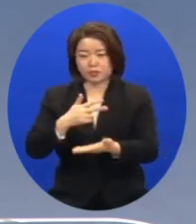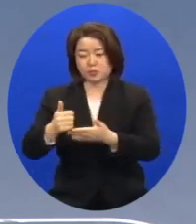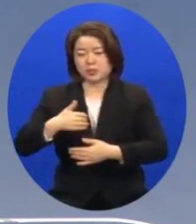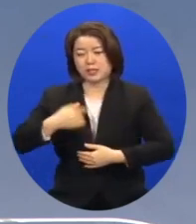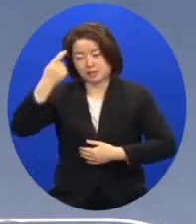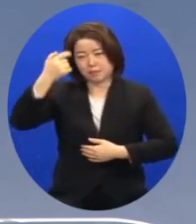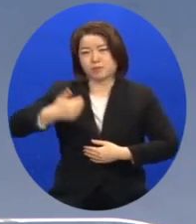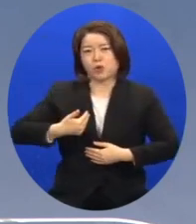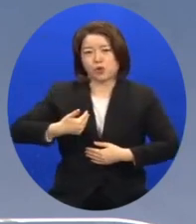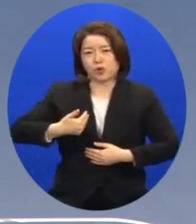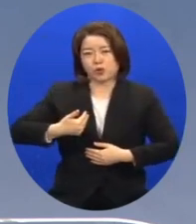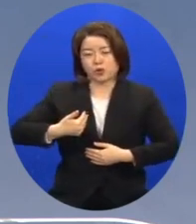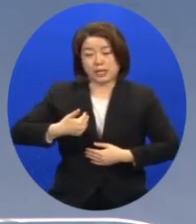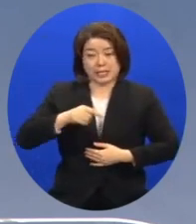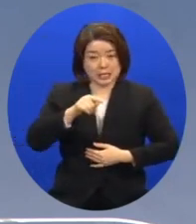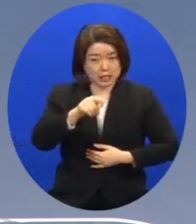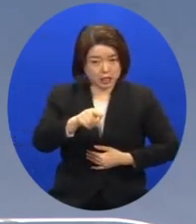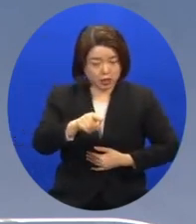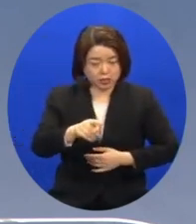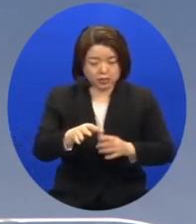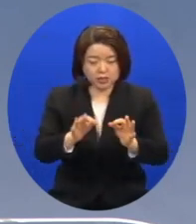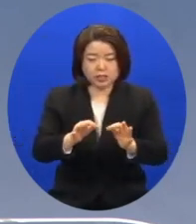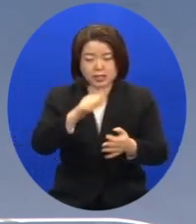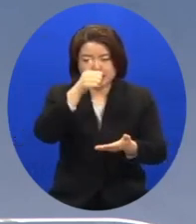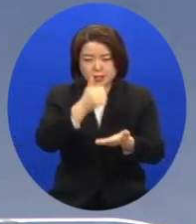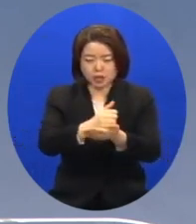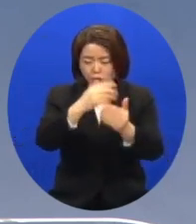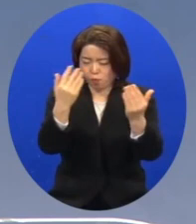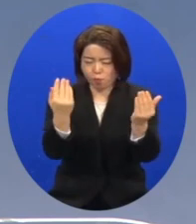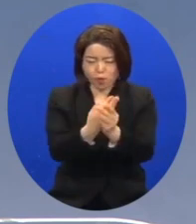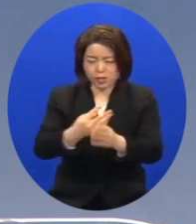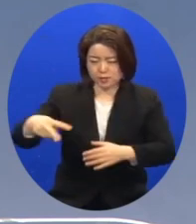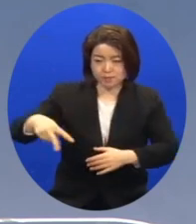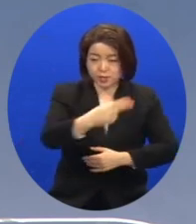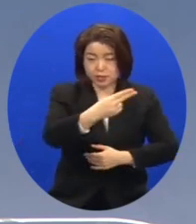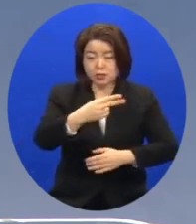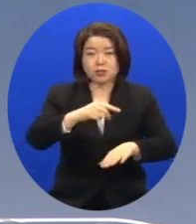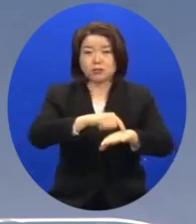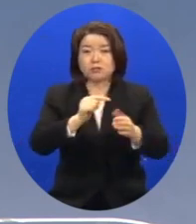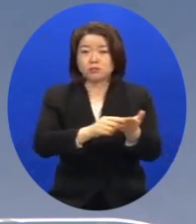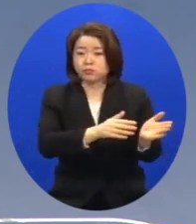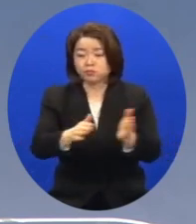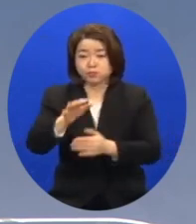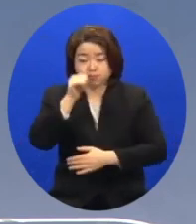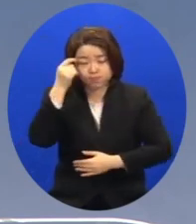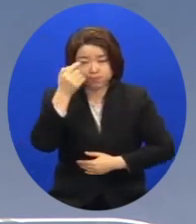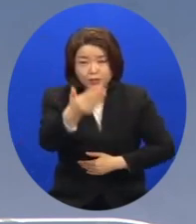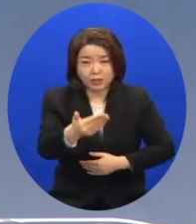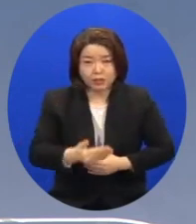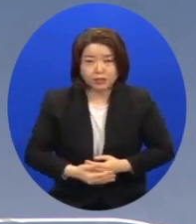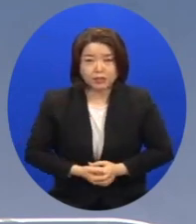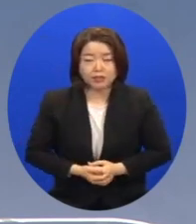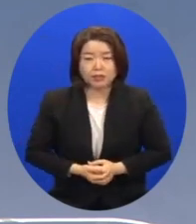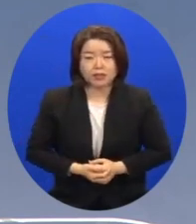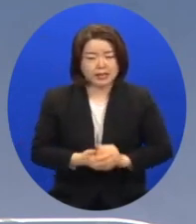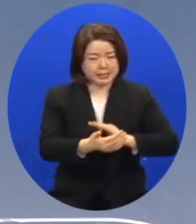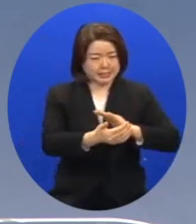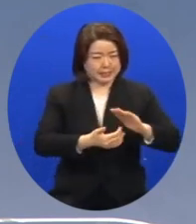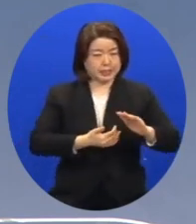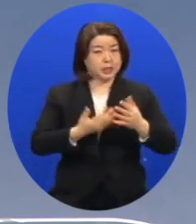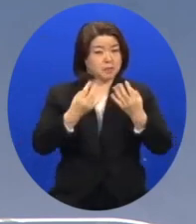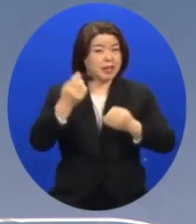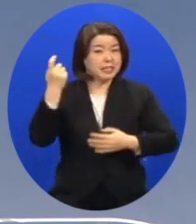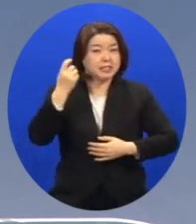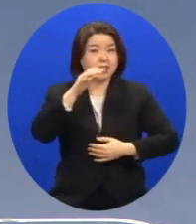요 너는 이제 죄와 완전히 결별할 마음이 되었느냐 그 전에 그런 말씀을 수도 없이